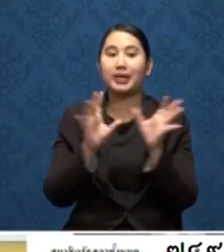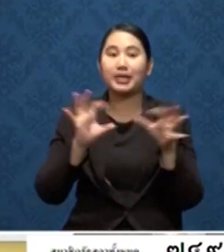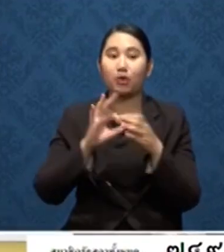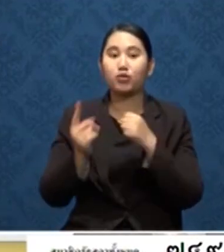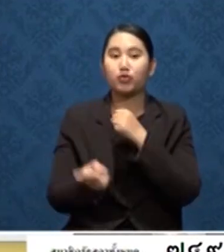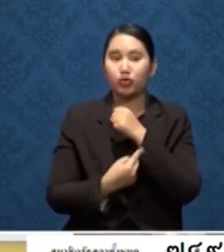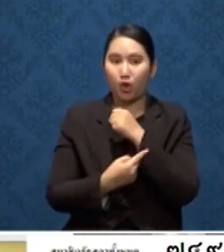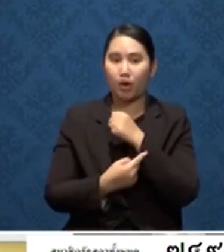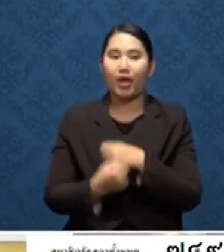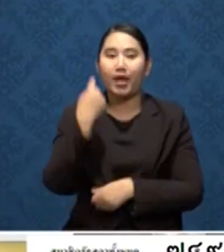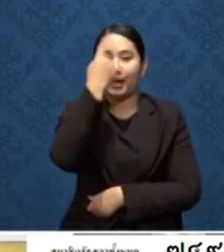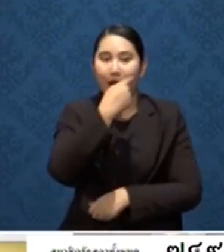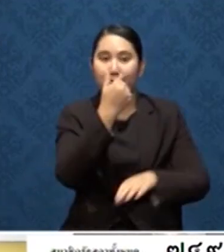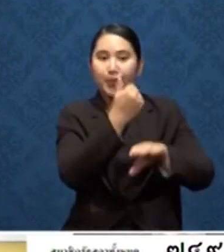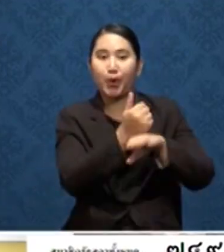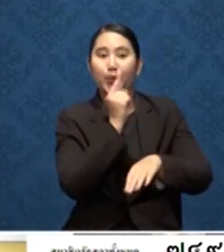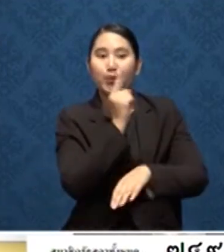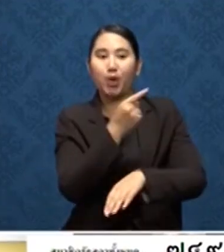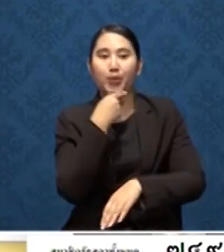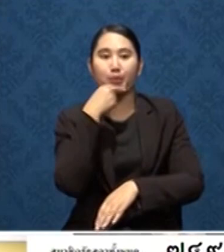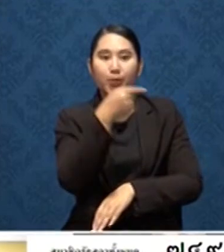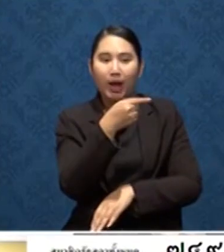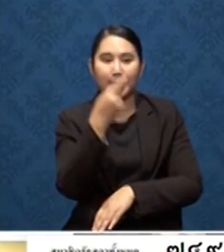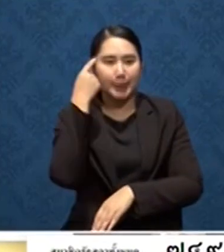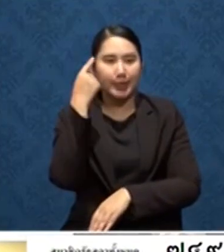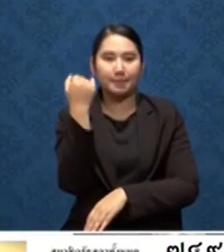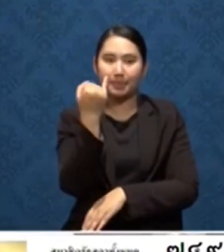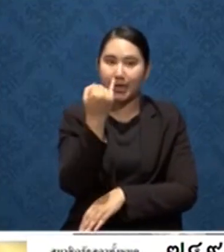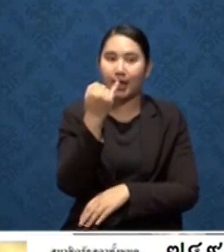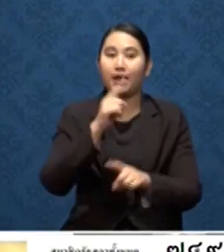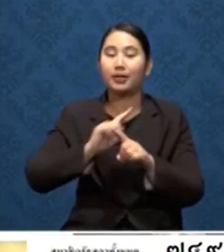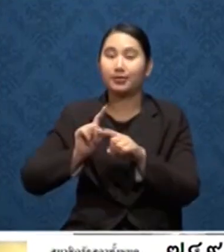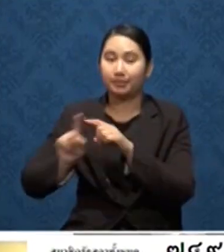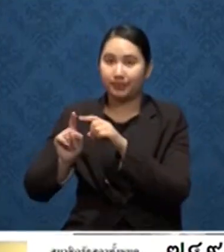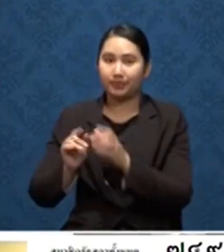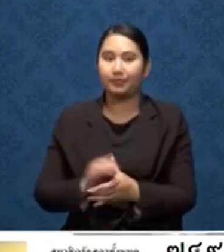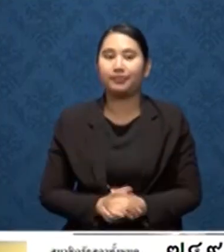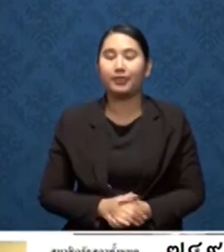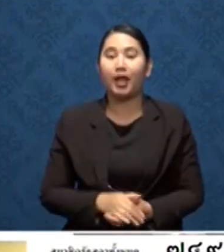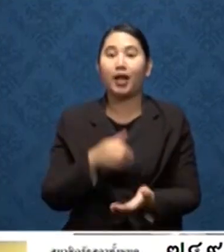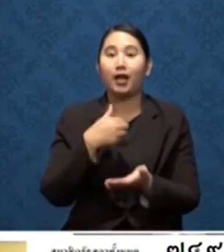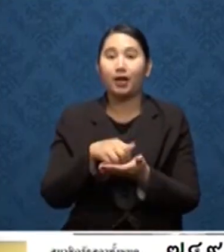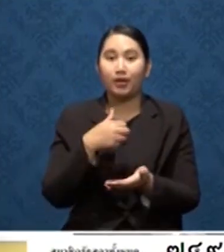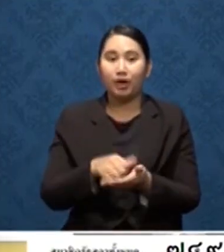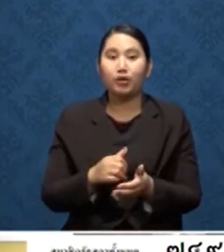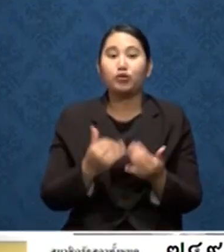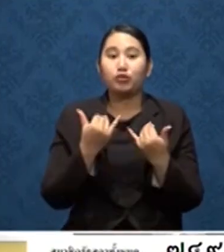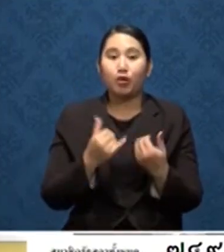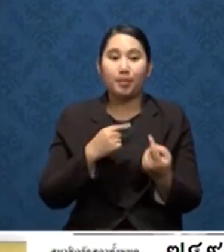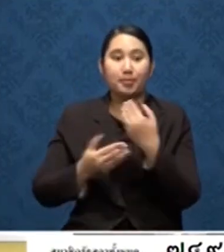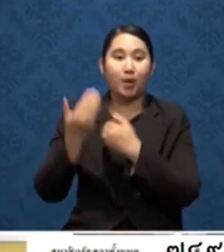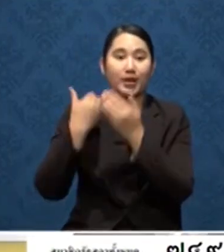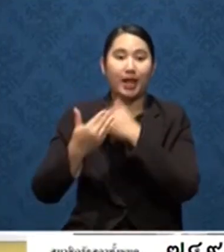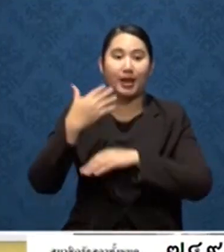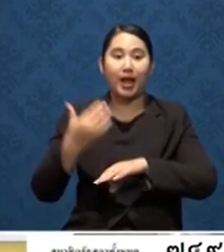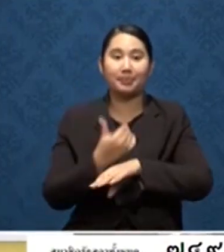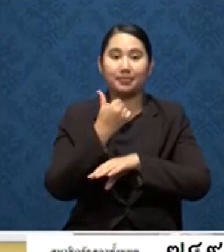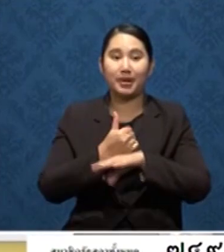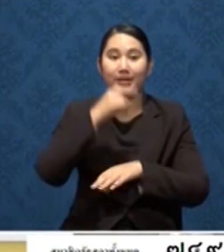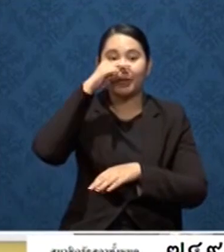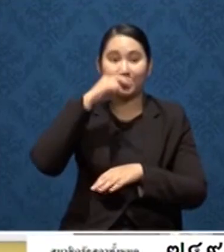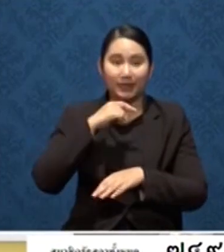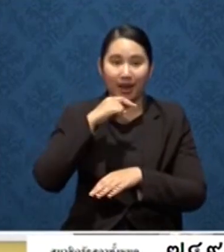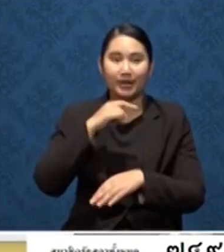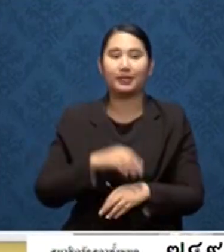เรื่องการดูหมิ่นหมิ่นประมาทคาดมาตรร้ายแต่ข้อเท็จจริงในประวัติศาสตร์การเมืองไทยที่ไม่สามารถปฏิเสธ